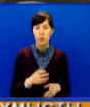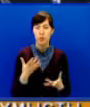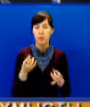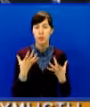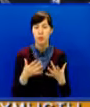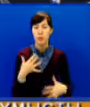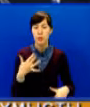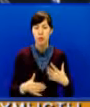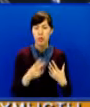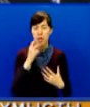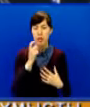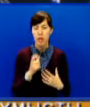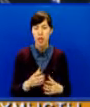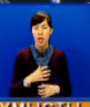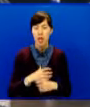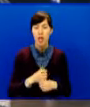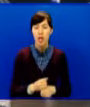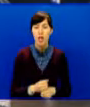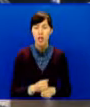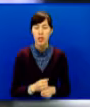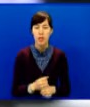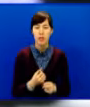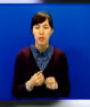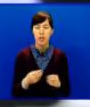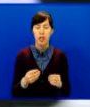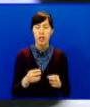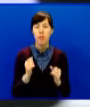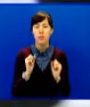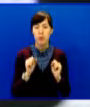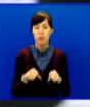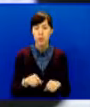бардым қарайтын мамандардың қысқартуға ілігуі де ғажап